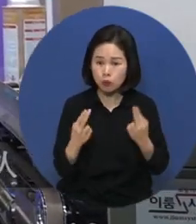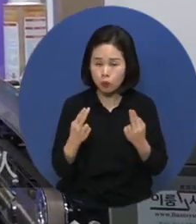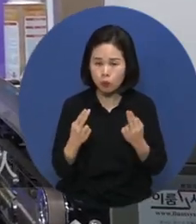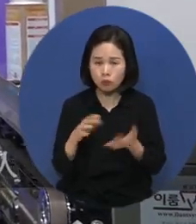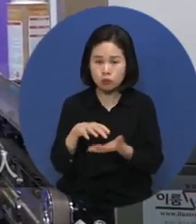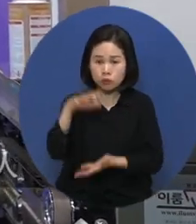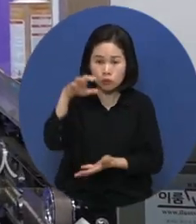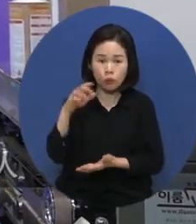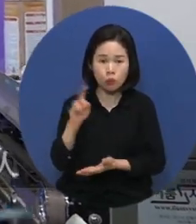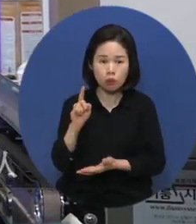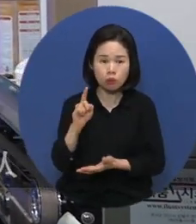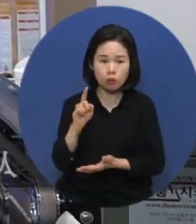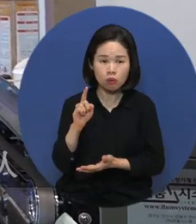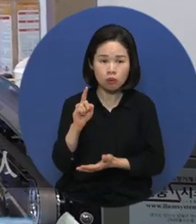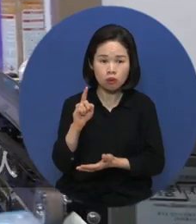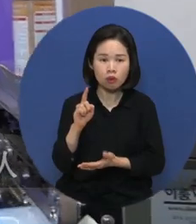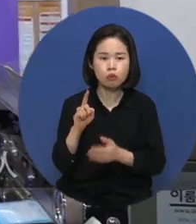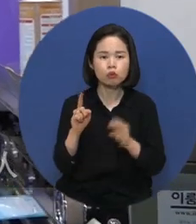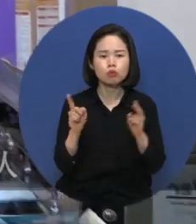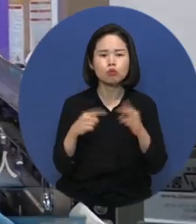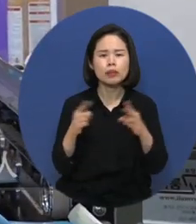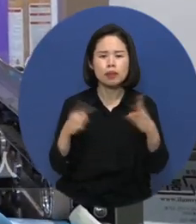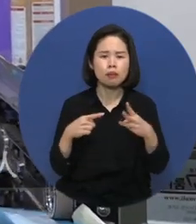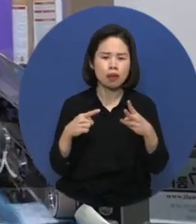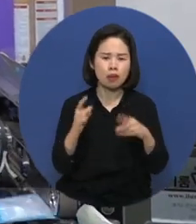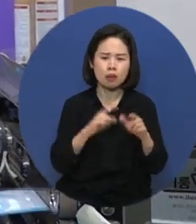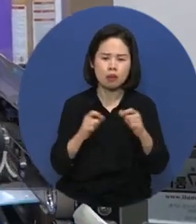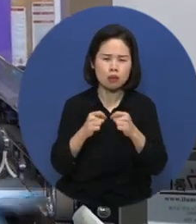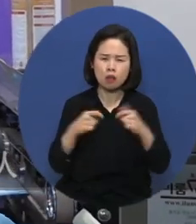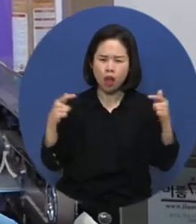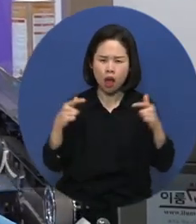청소보다 두세 배 정도 많아진 것